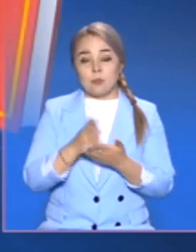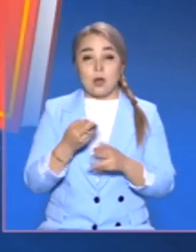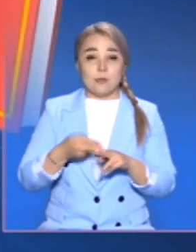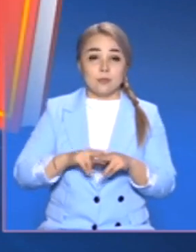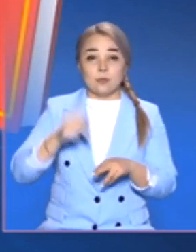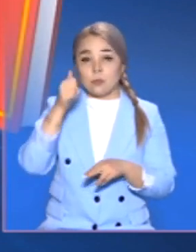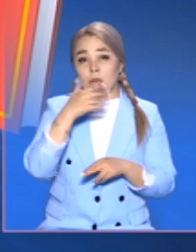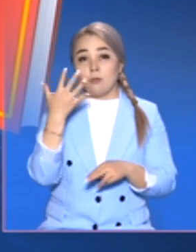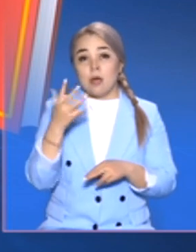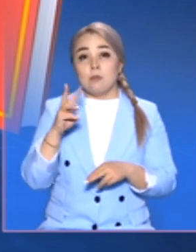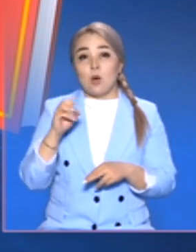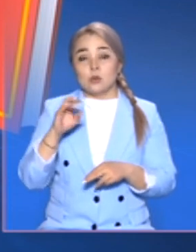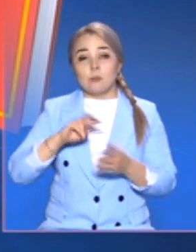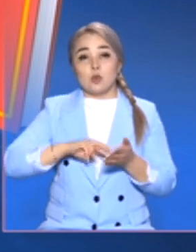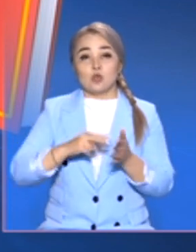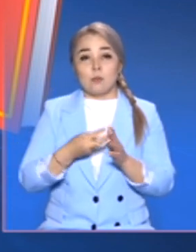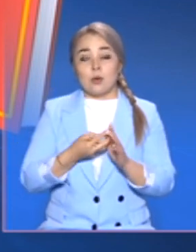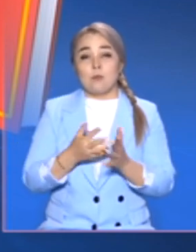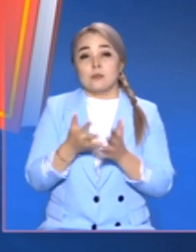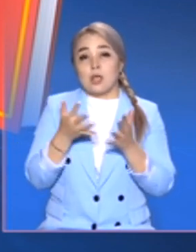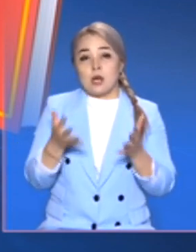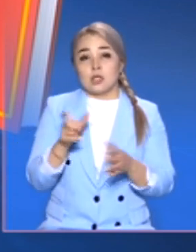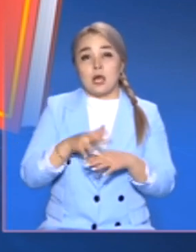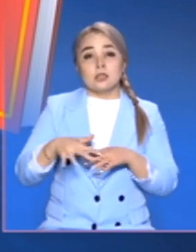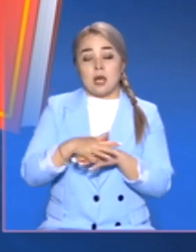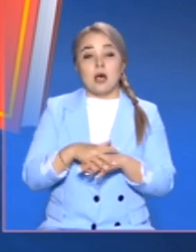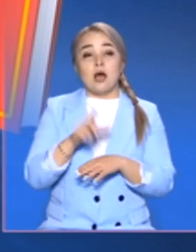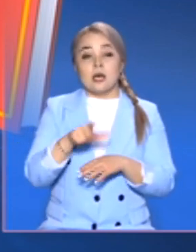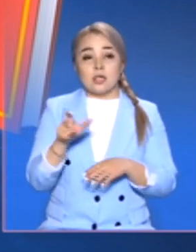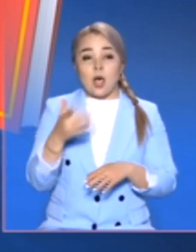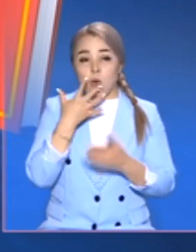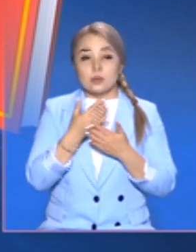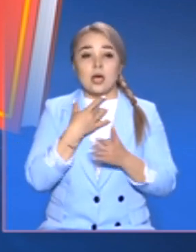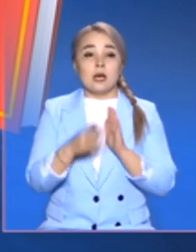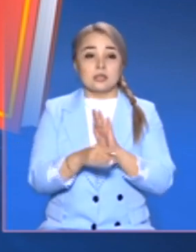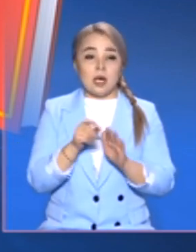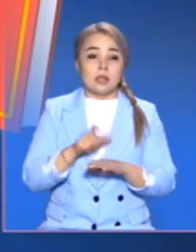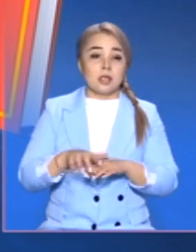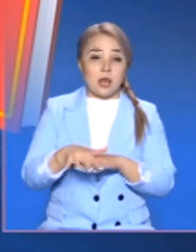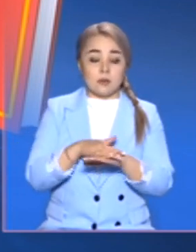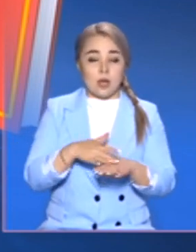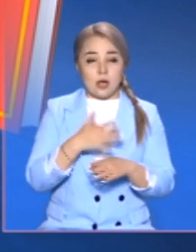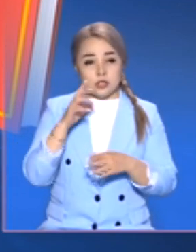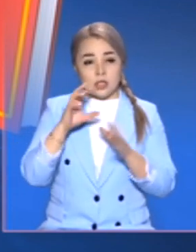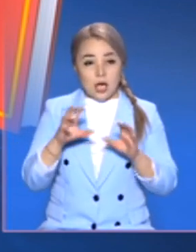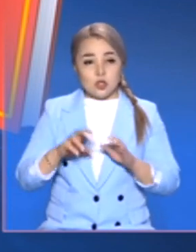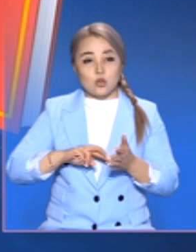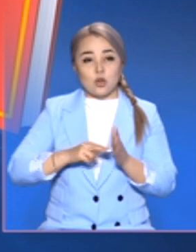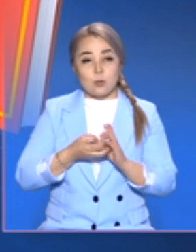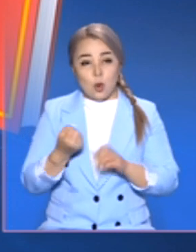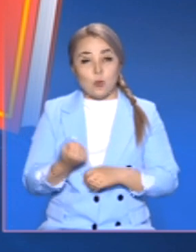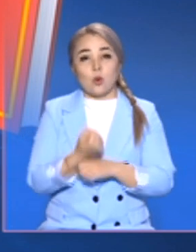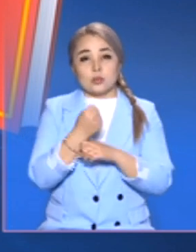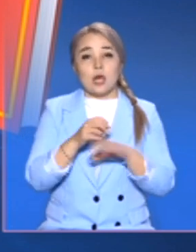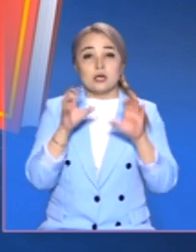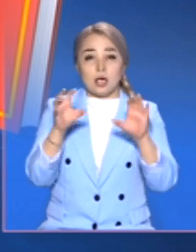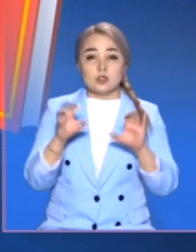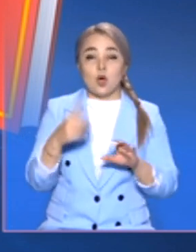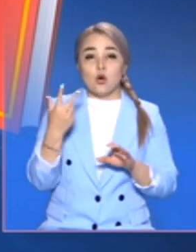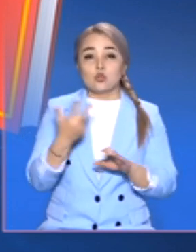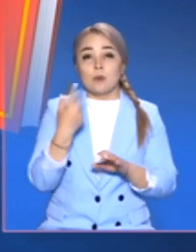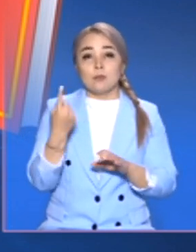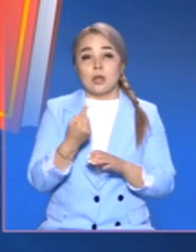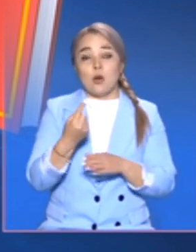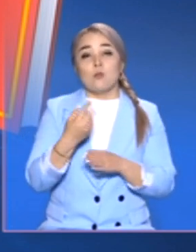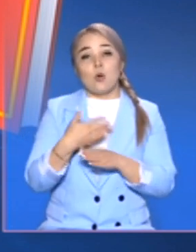биылғы 5-ші маусымға жоспарланған жалпы халықтық референдумда халық заң жобасын қолдаса, конституцияның 3-тен 1 бөлігі